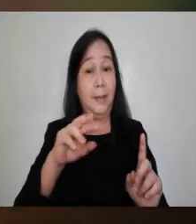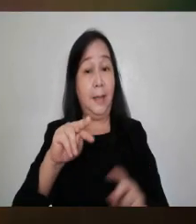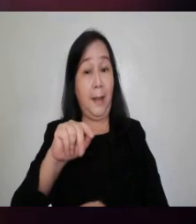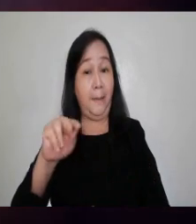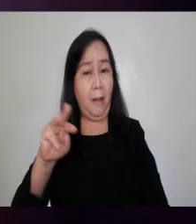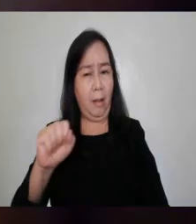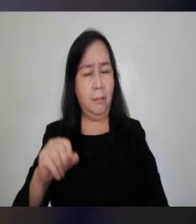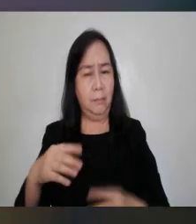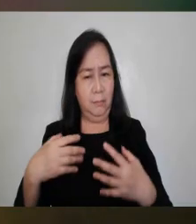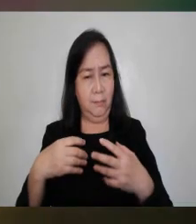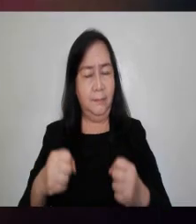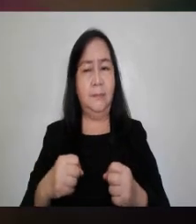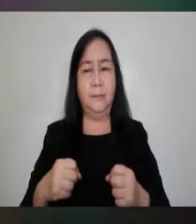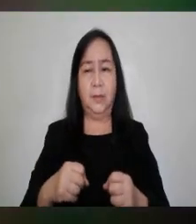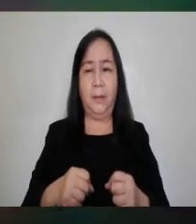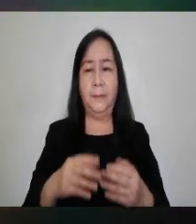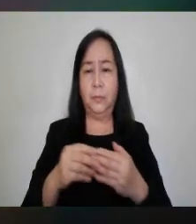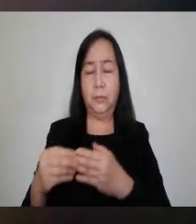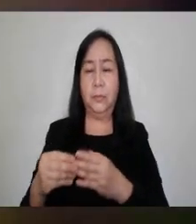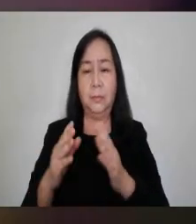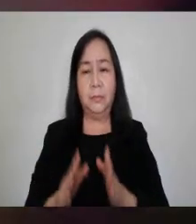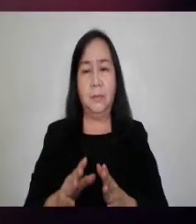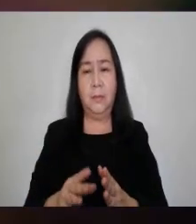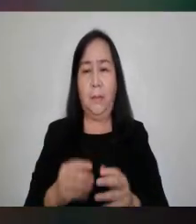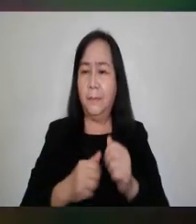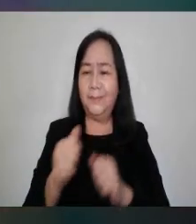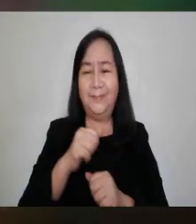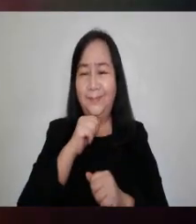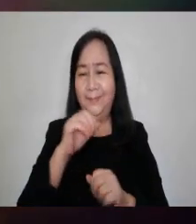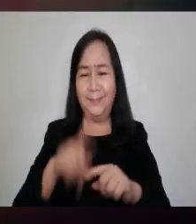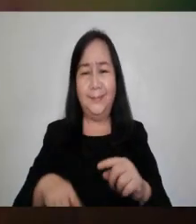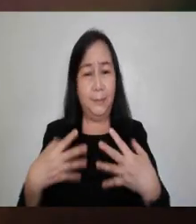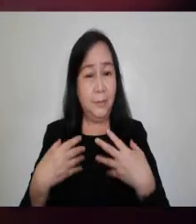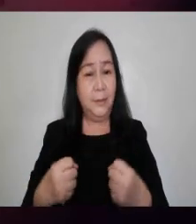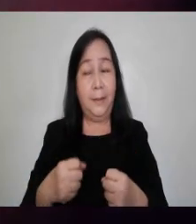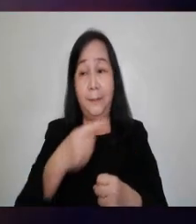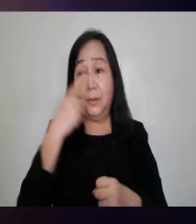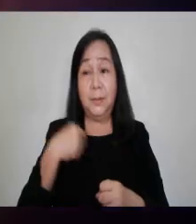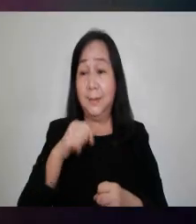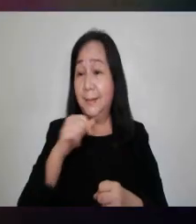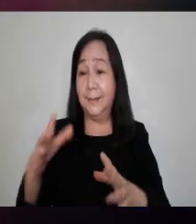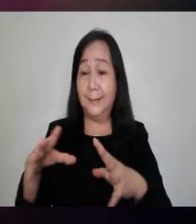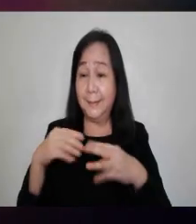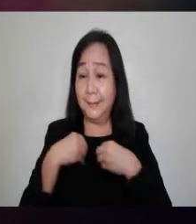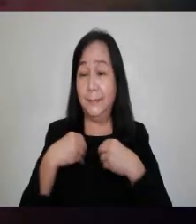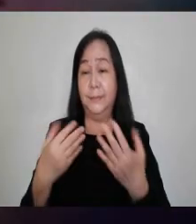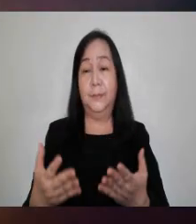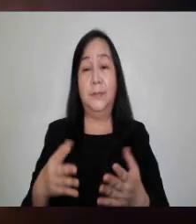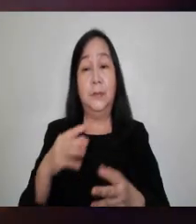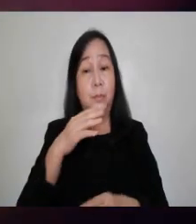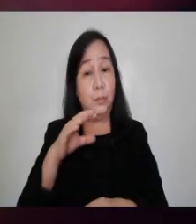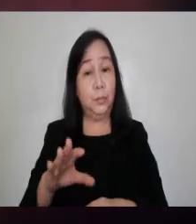Naaman, isang makapangyarihang pinuno, ay muntik nang hindi gumaling dahil hindi niya matanggap ang simpleng utos